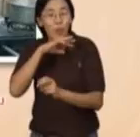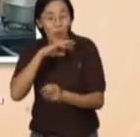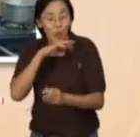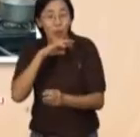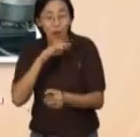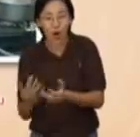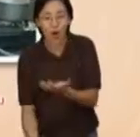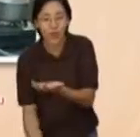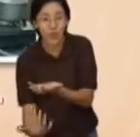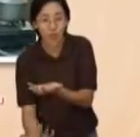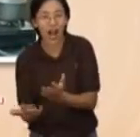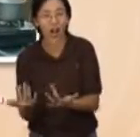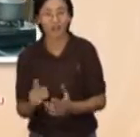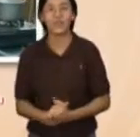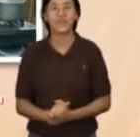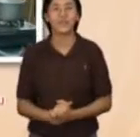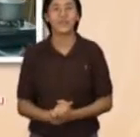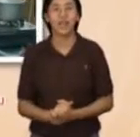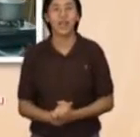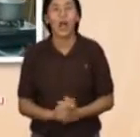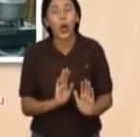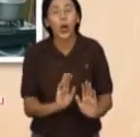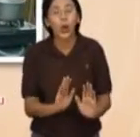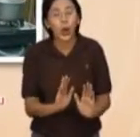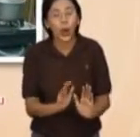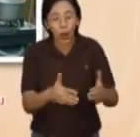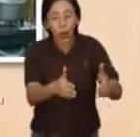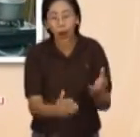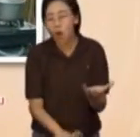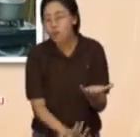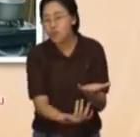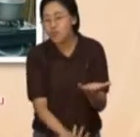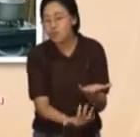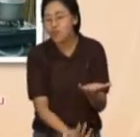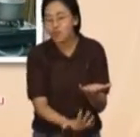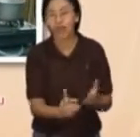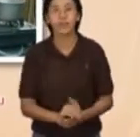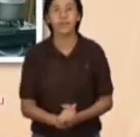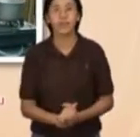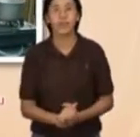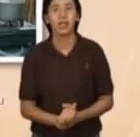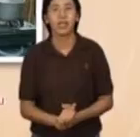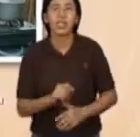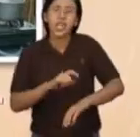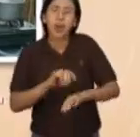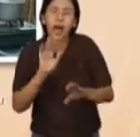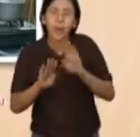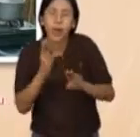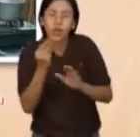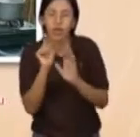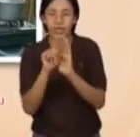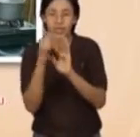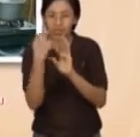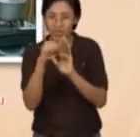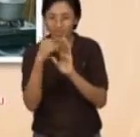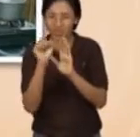เราก็ไม่ต้องไปยุ่งกับลูกลอกเลยใช่ไหมคะ ไม่ต้องยุ่งเลยครับปล่อยไว้เลยฮะ ปล่อยให้เขาประมาณกี่นาทีคะ ก็ประมาณสัก10นาทีก็สุ